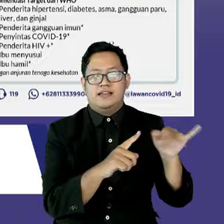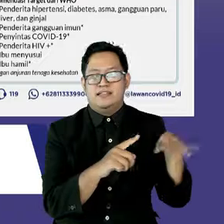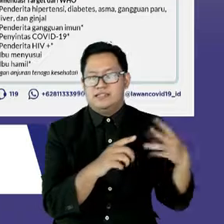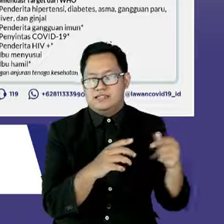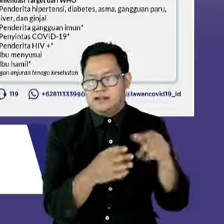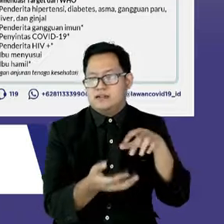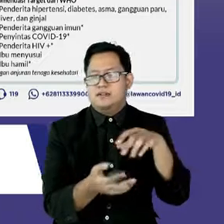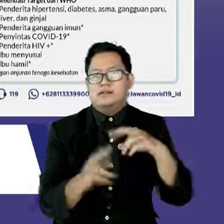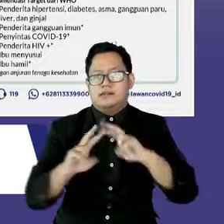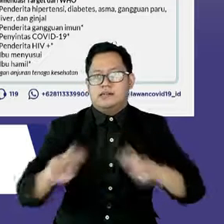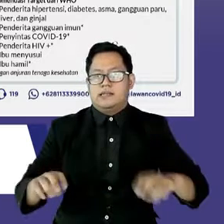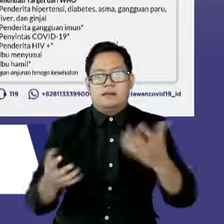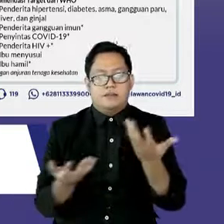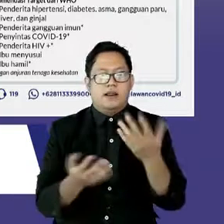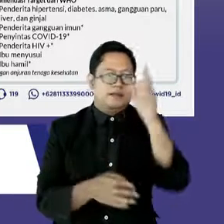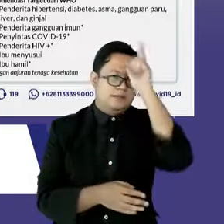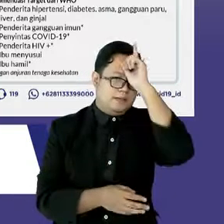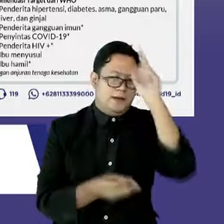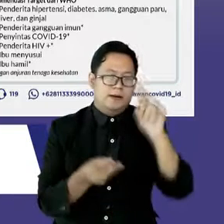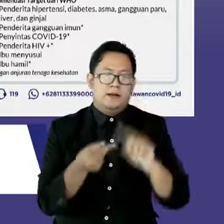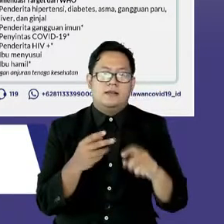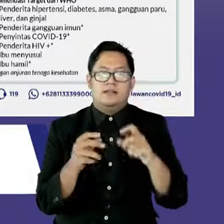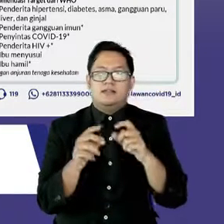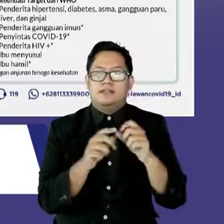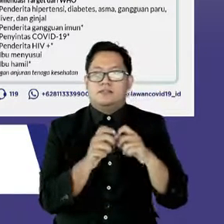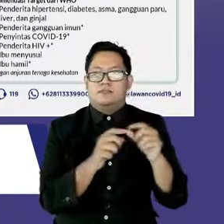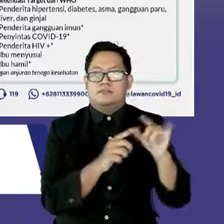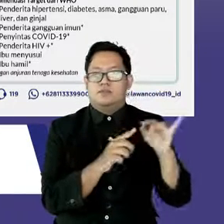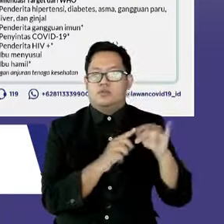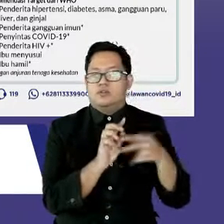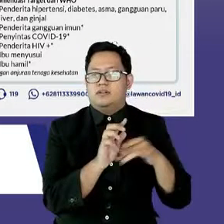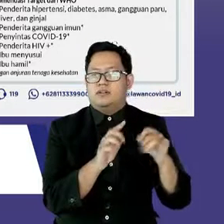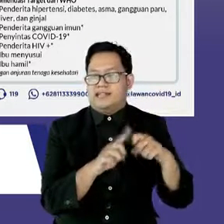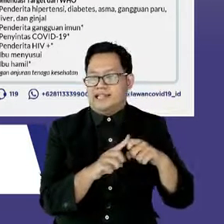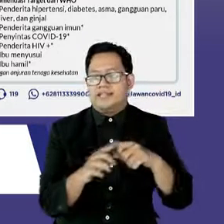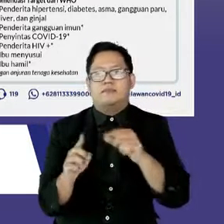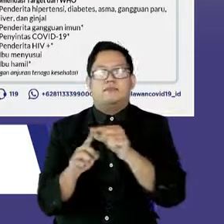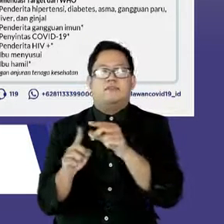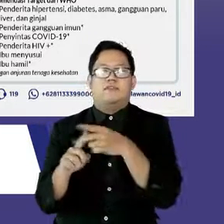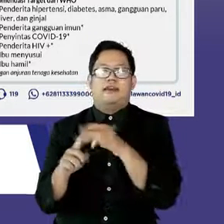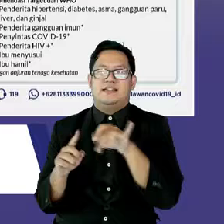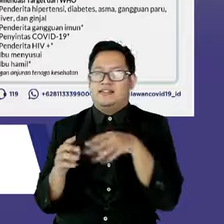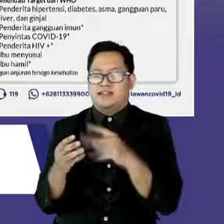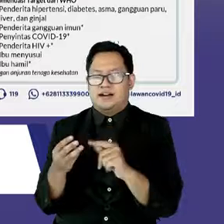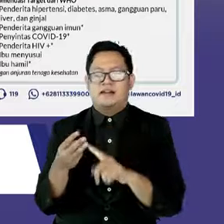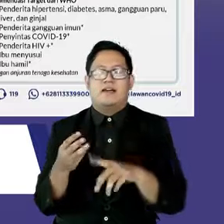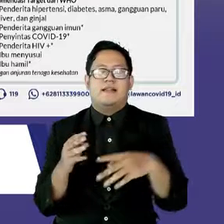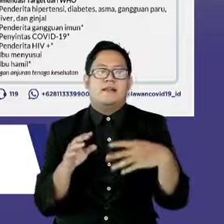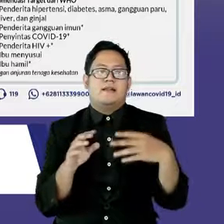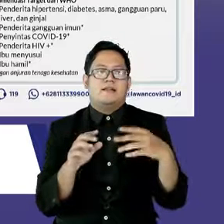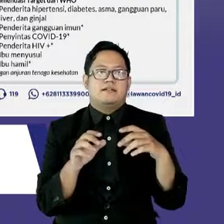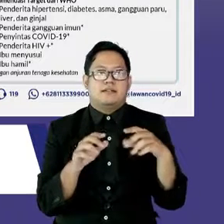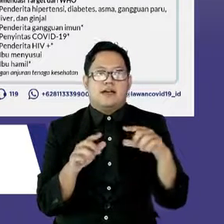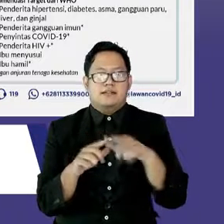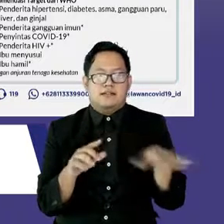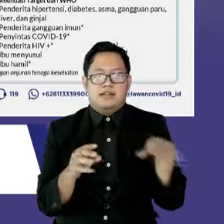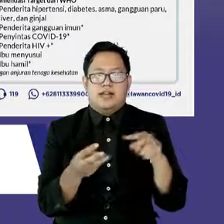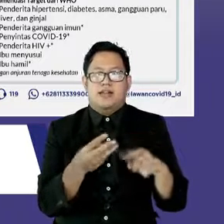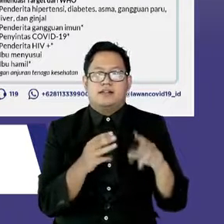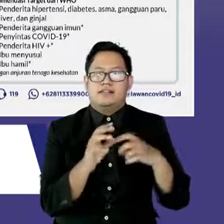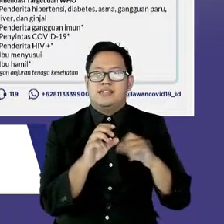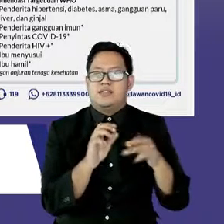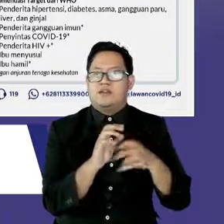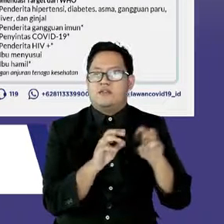Jerman astrazeneca dan sputnik dihasut bhajan sinopec dan astrazeneca di Thailand